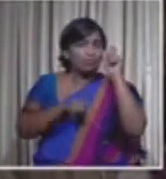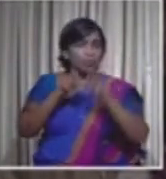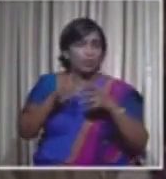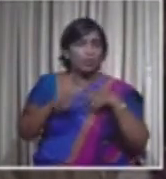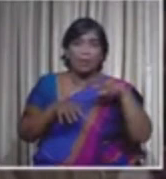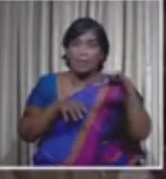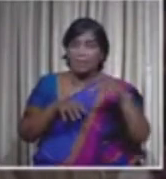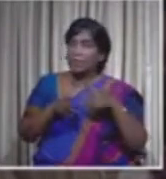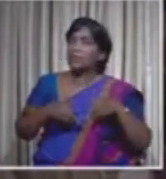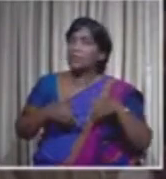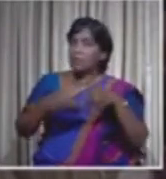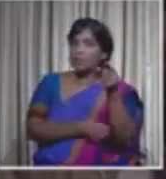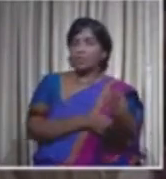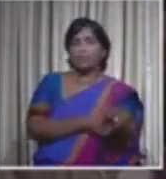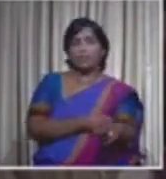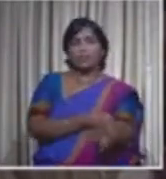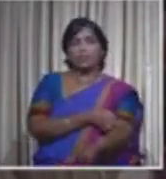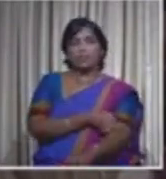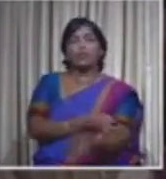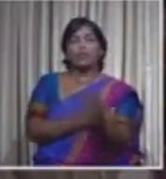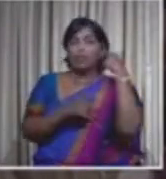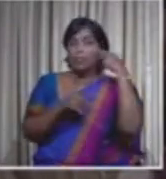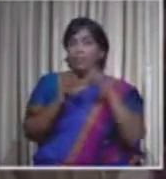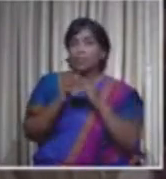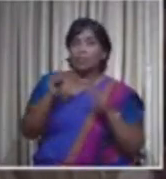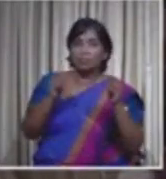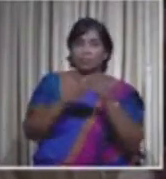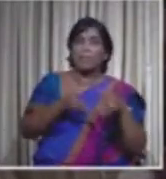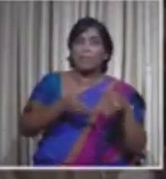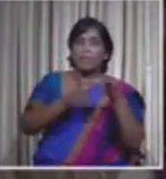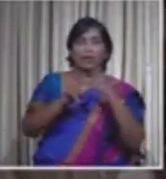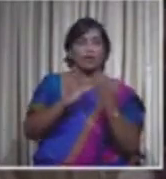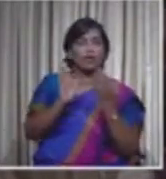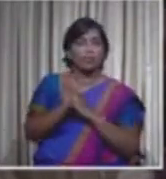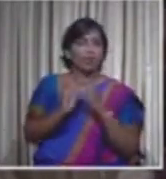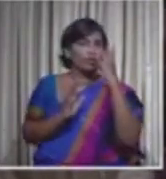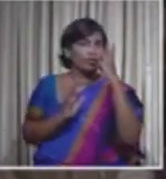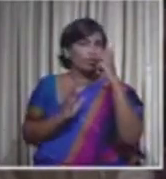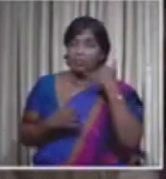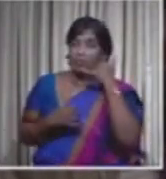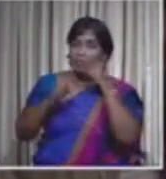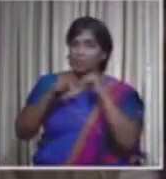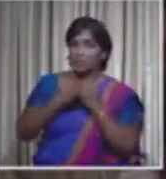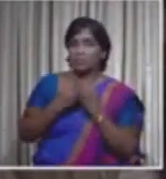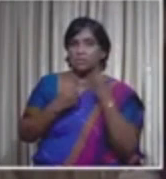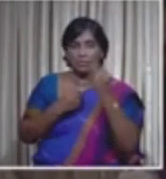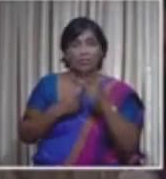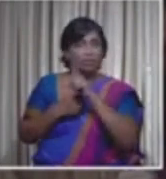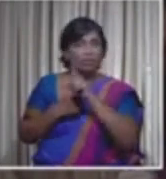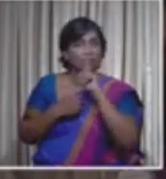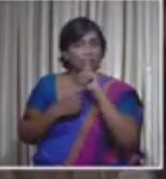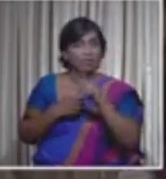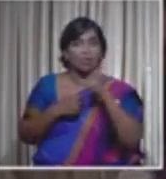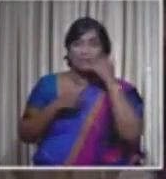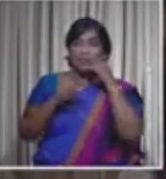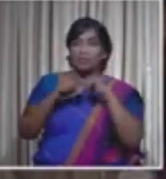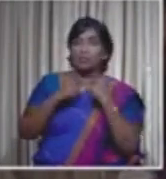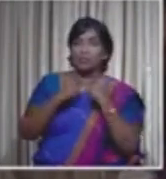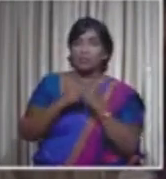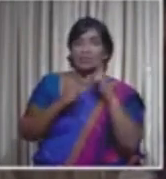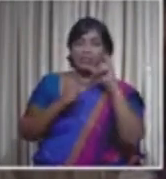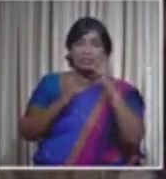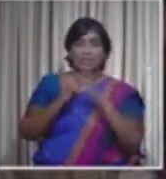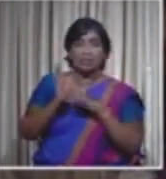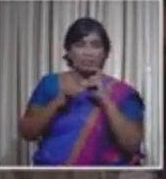පාවිච්චි කරන පාරක් විදියට ඒ පාර සඳහා විකල්පයක් තියෙනවා. කිලෝමීටර 3මාරක් කියන්නේ විකල්පයක් නෙමෙයි. වගේම ඔබතුමා කිව්වා මේ සමගිජන බලවේගයේ නගර සභාවද